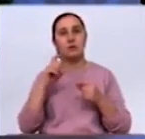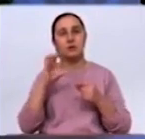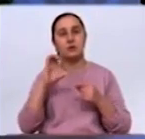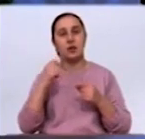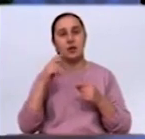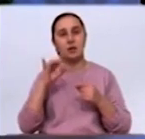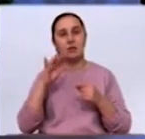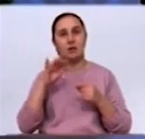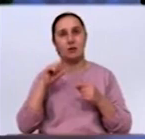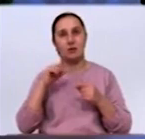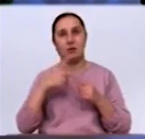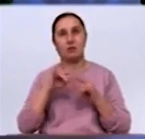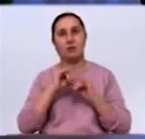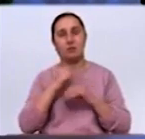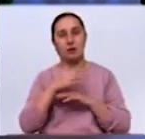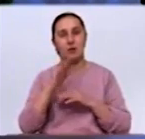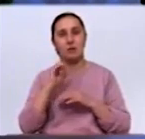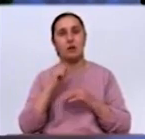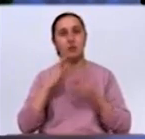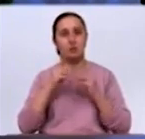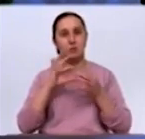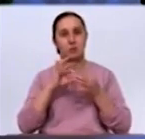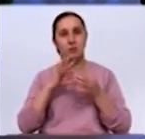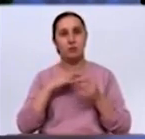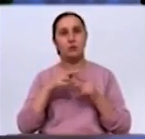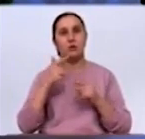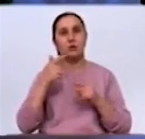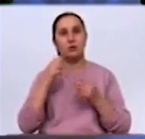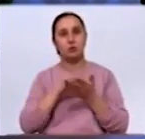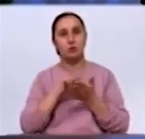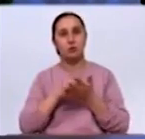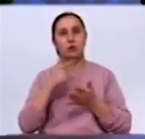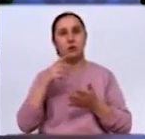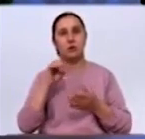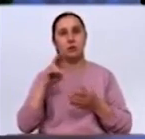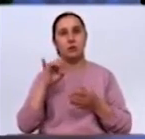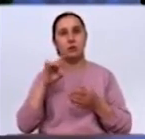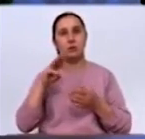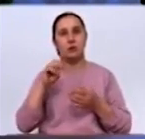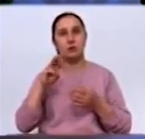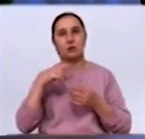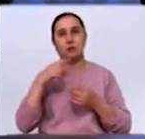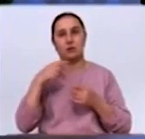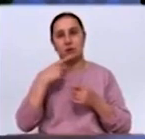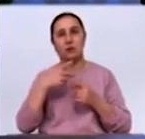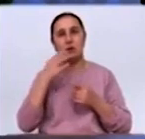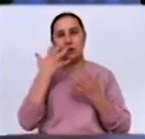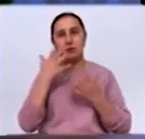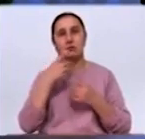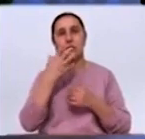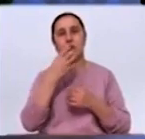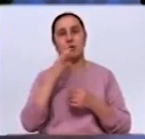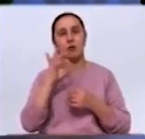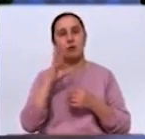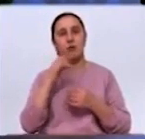sahifalarga tarqatilgan va o'zaro bog'langan hujjatlar gipermatnlar deyiladi. Ularga rasm, ovoz, video